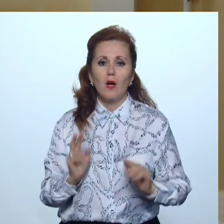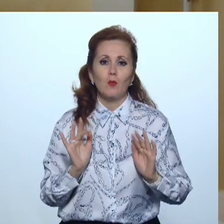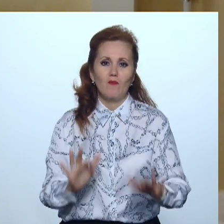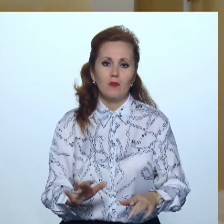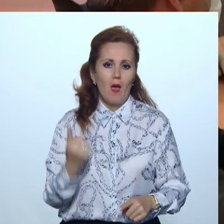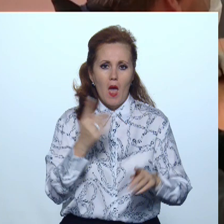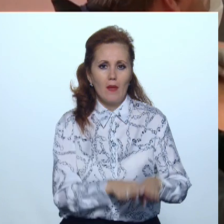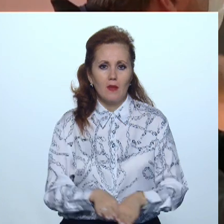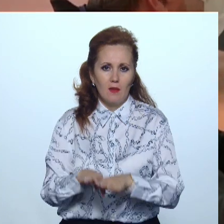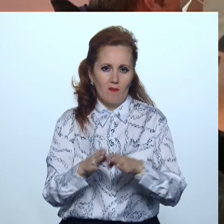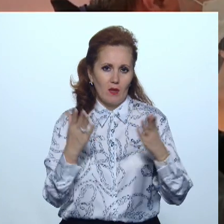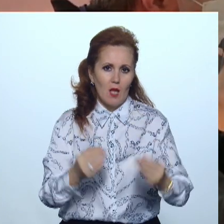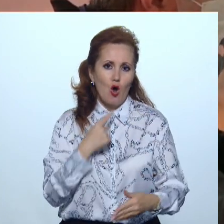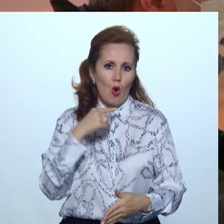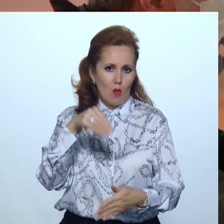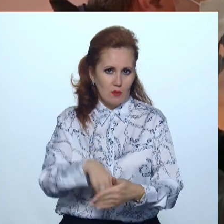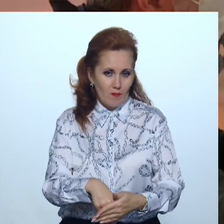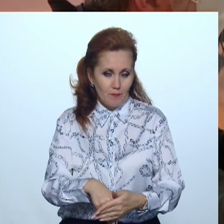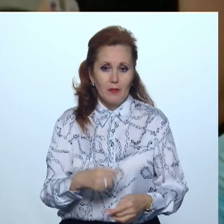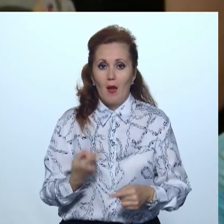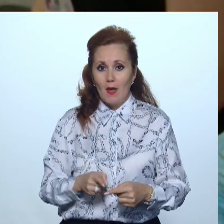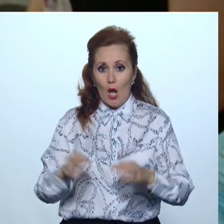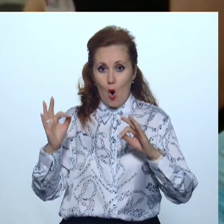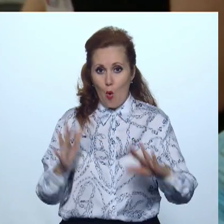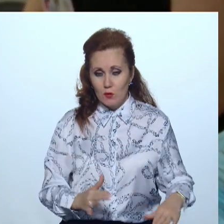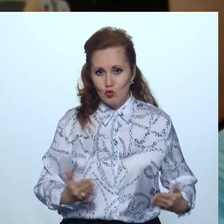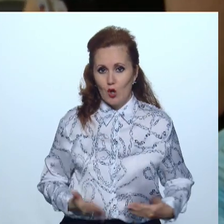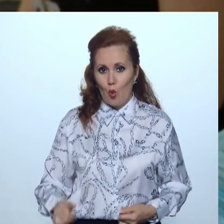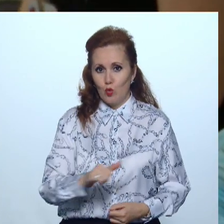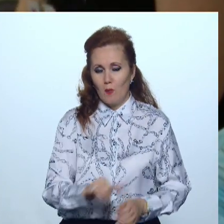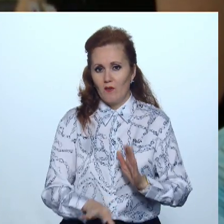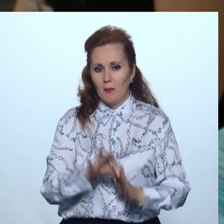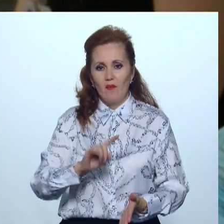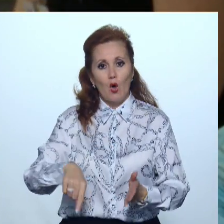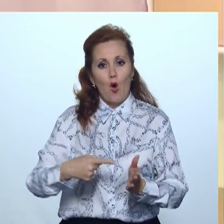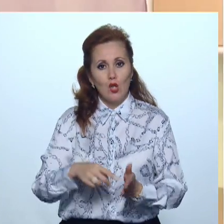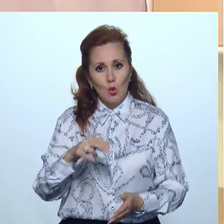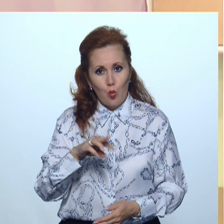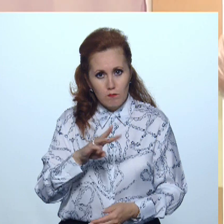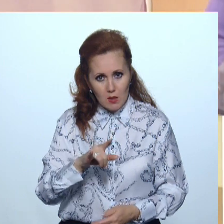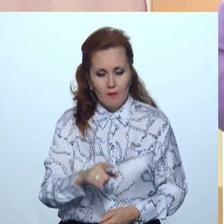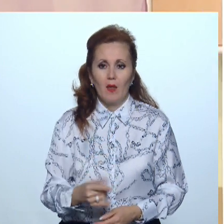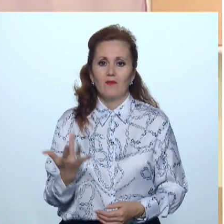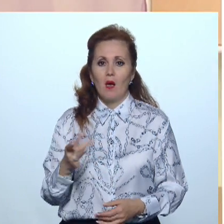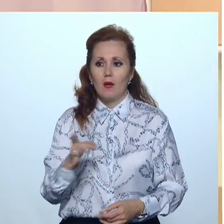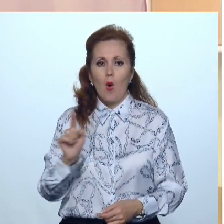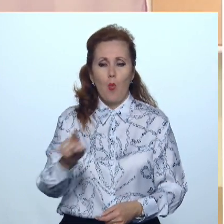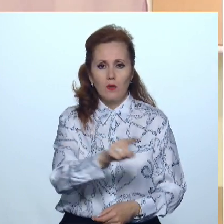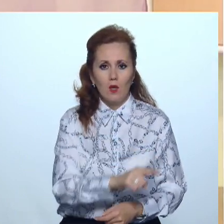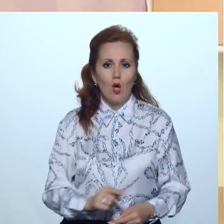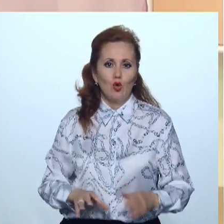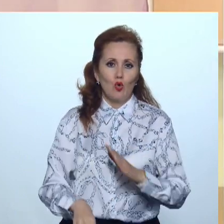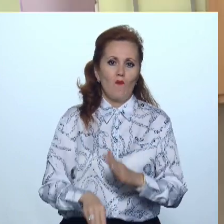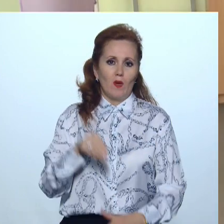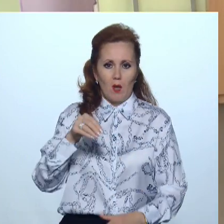единого дня голосования. Этой осенью жители Удмуртии выбирают депутатов в городские думы, плюс в некоторых районах пройдут до выборов в